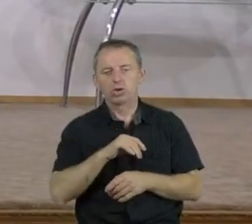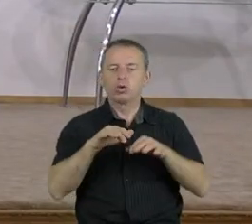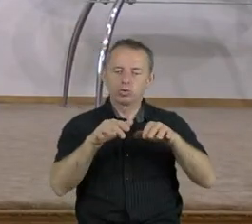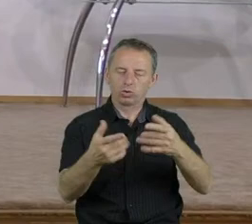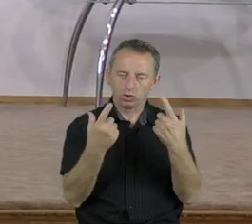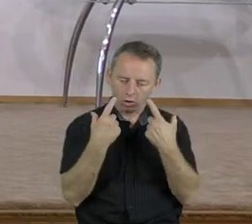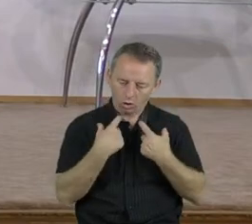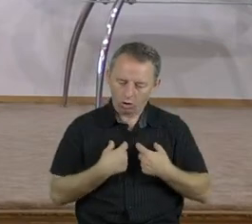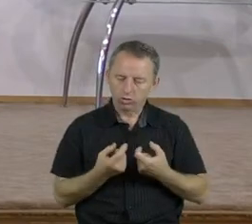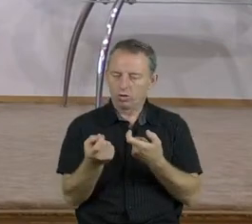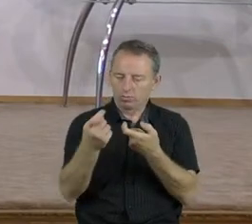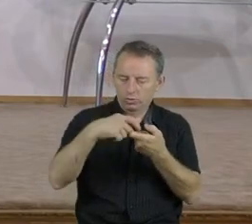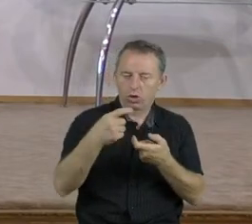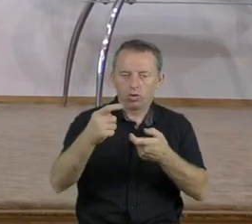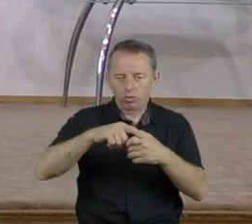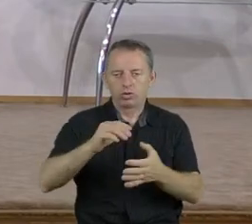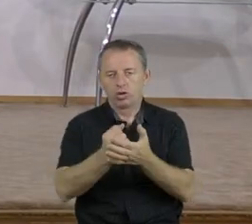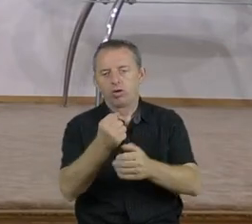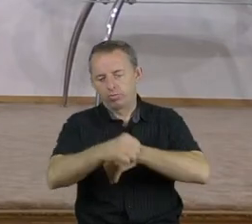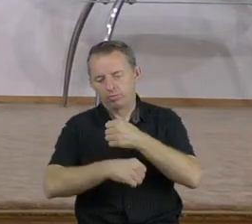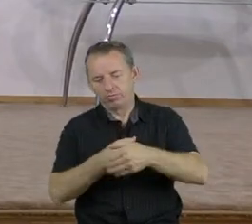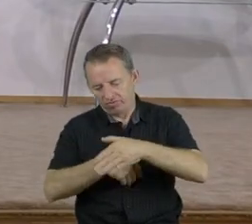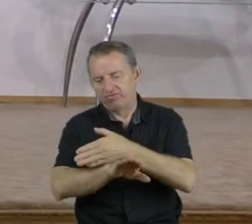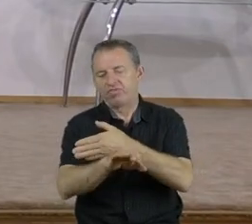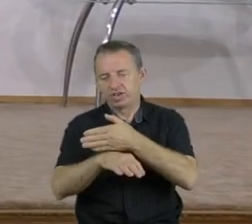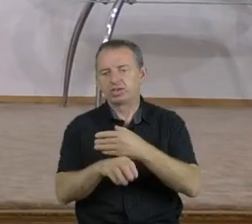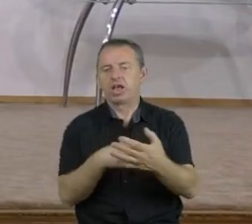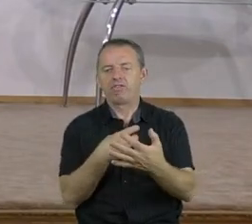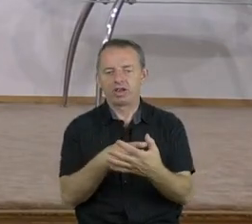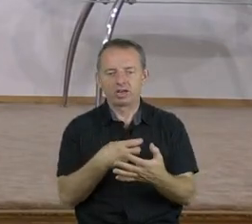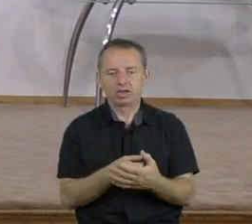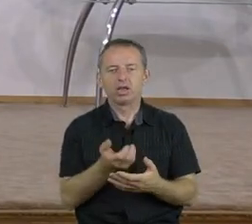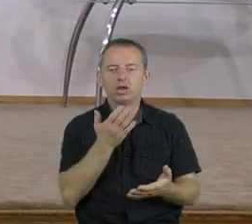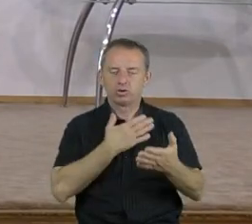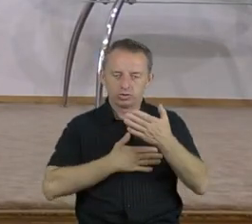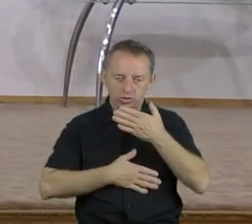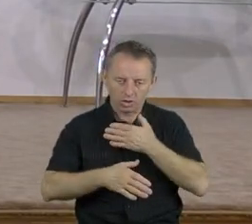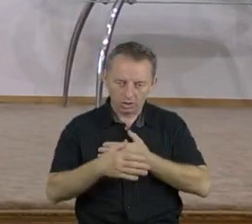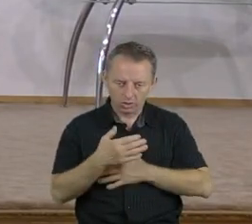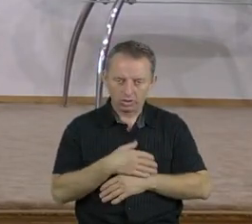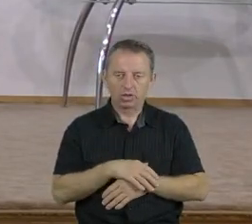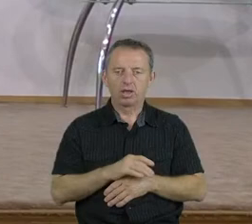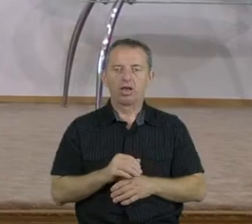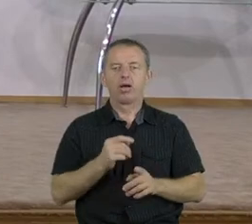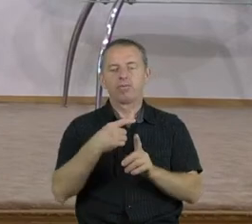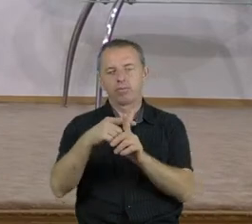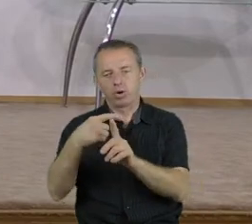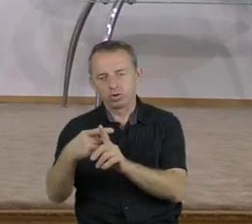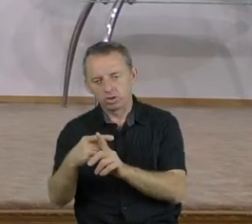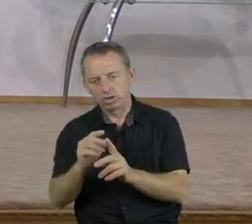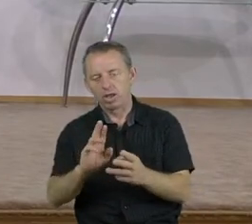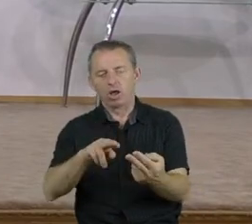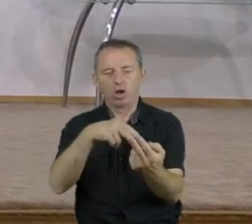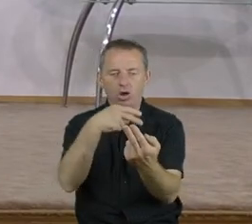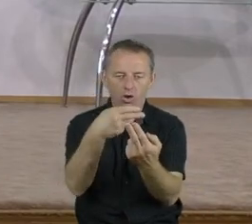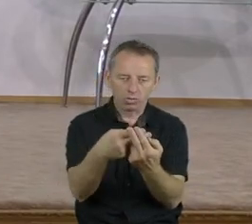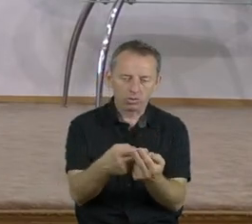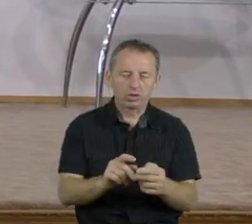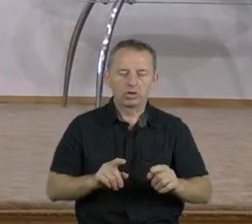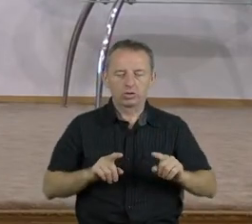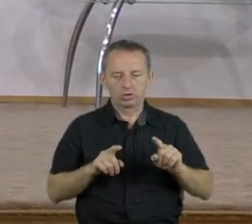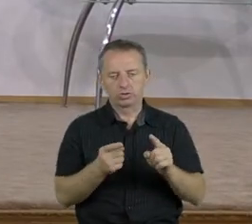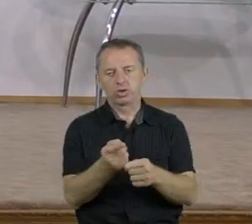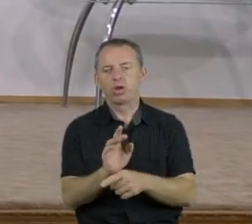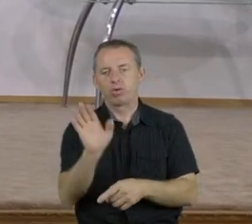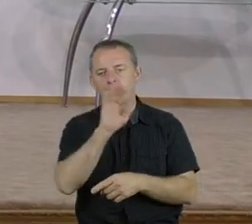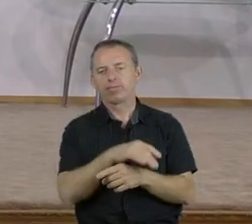osób dołącza do tych wyjść. I bardzo się cieszę, że pozytywnie odpowiadamy na to dzieło Boże,